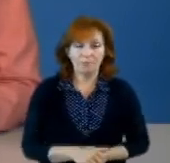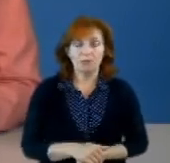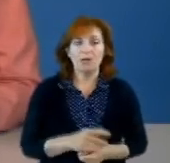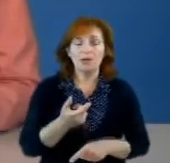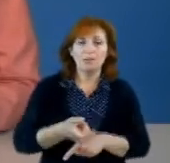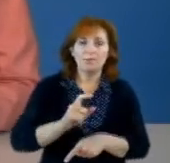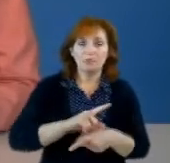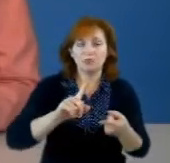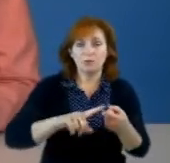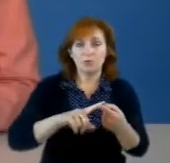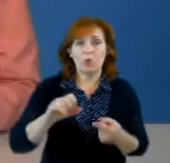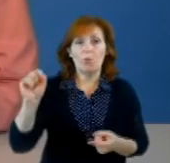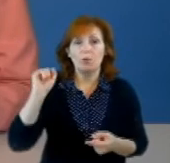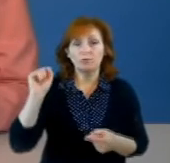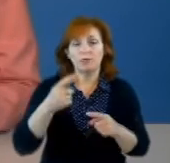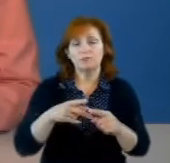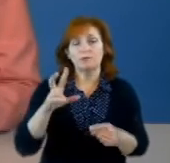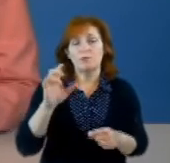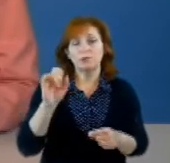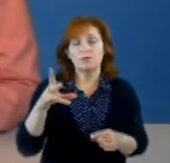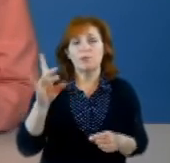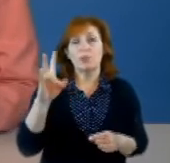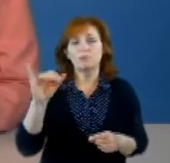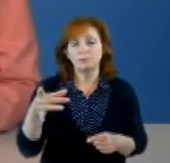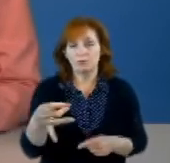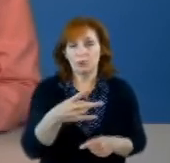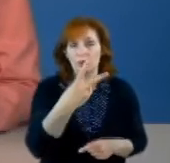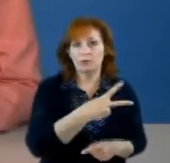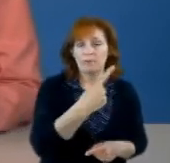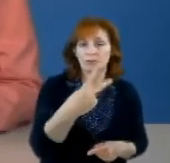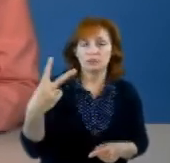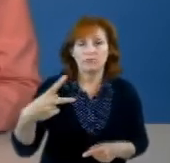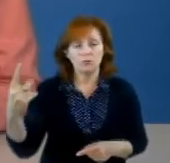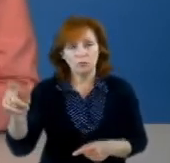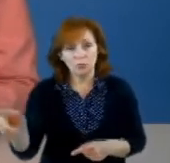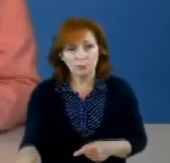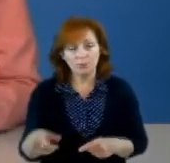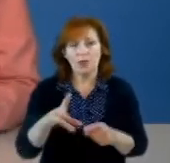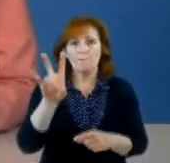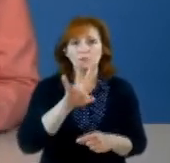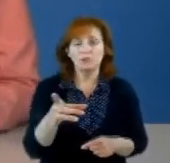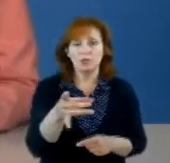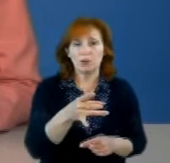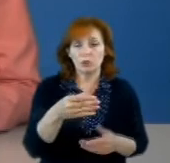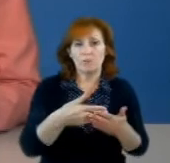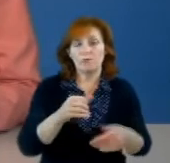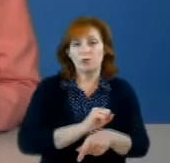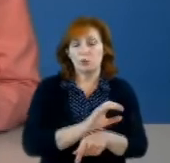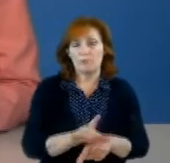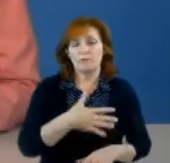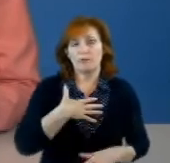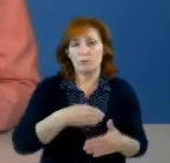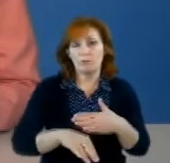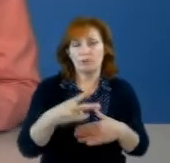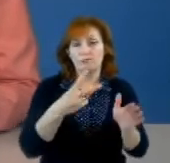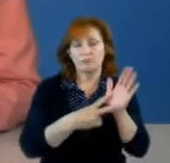інфікованих у Борзнянському та Носівському районах – по 21. Крім того, у Ніжинському районі від COVID-19 помер